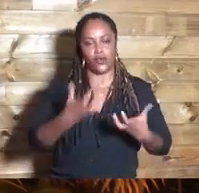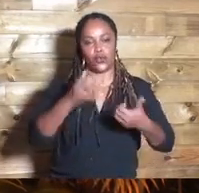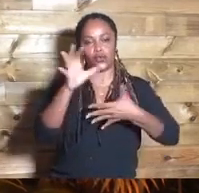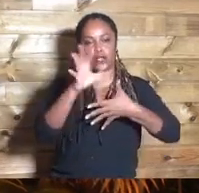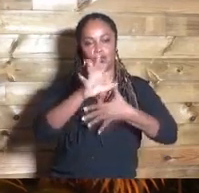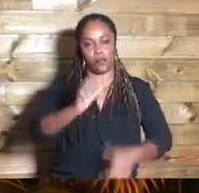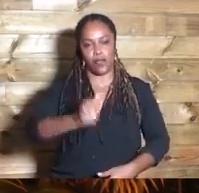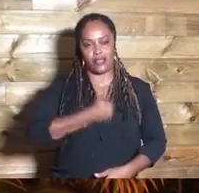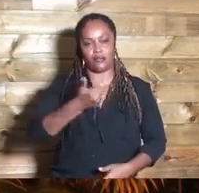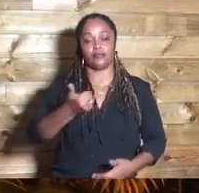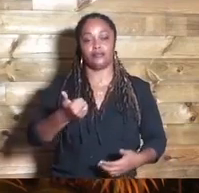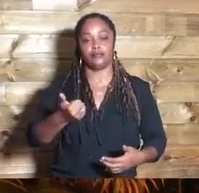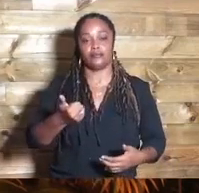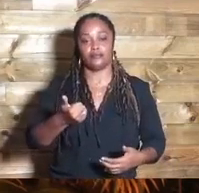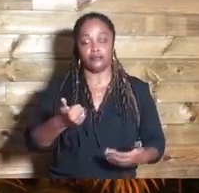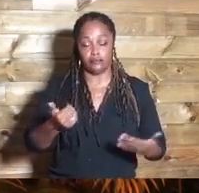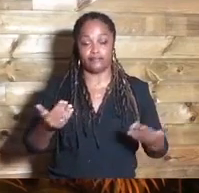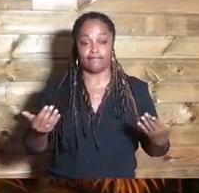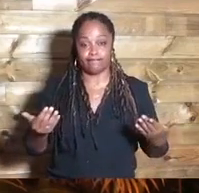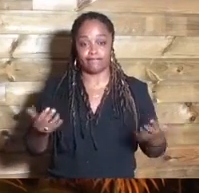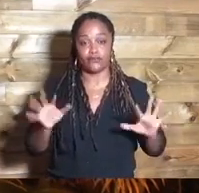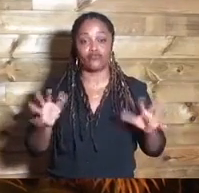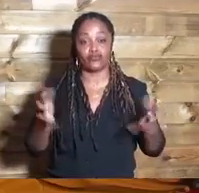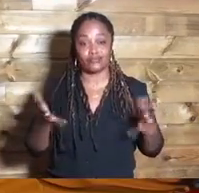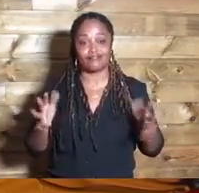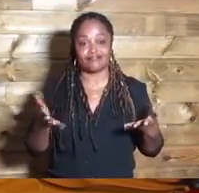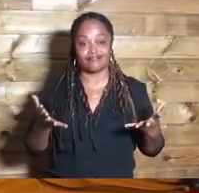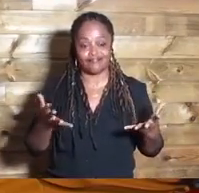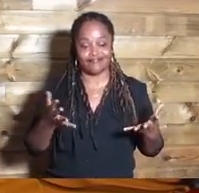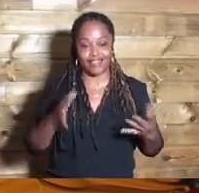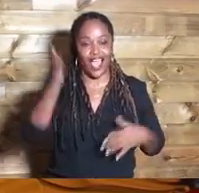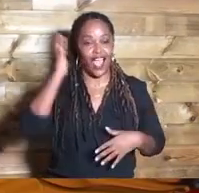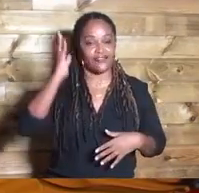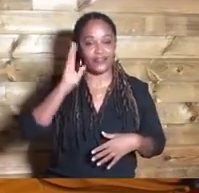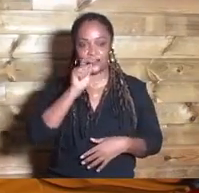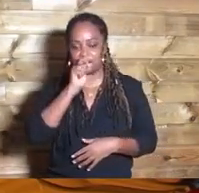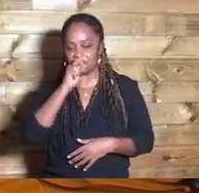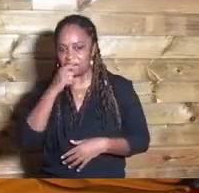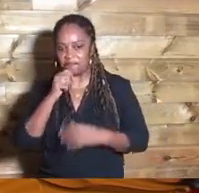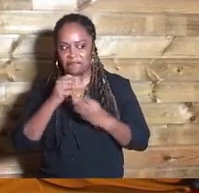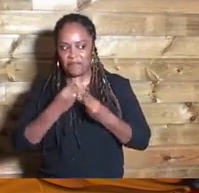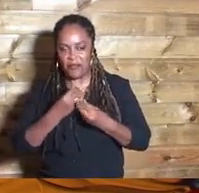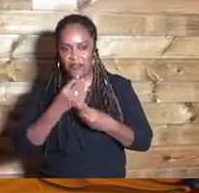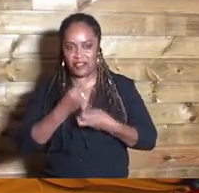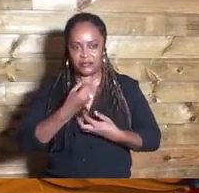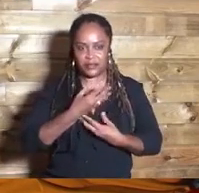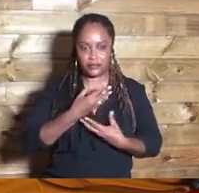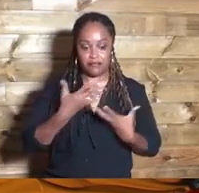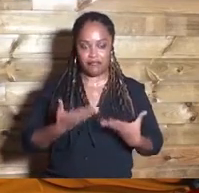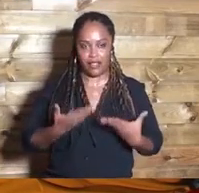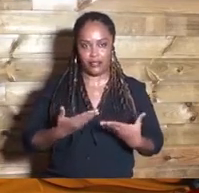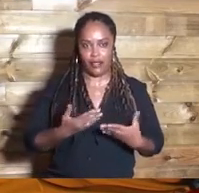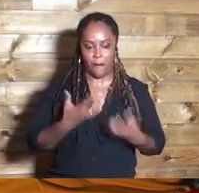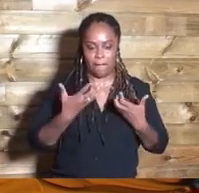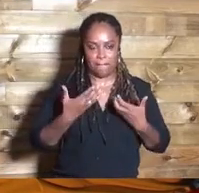appellent largement de leur vœu de par leur profession. Beaucoup de petits commerçants, beaucoup d'agriculteurs, beaucoup de personnes qui sont à leur compte